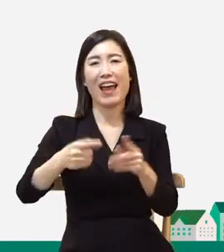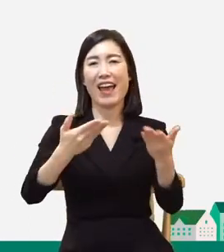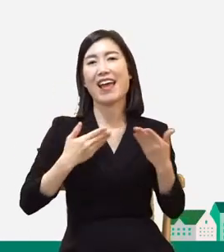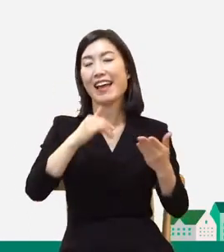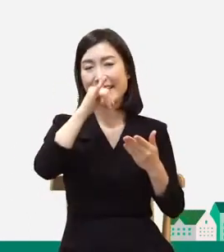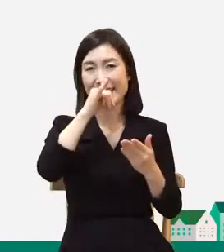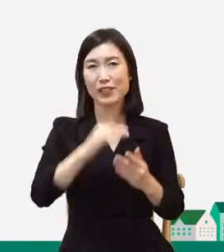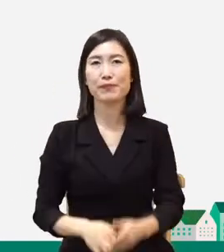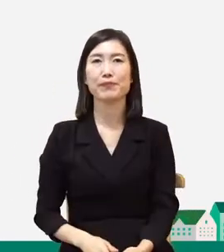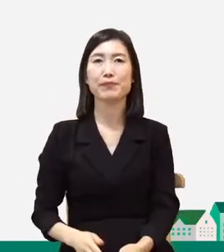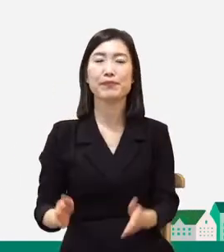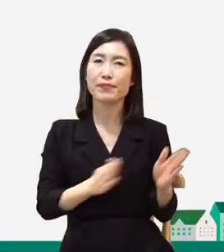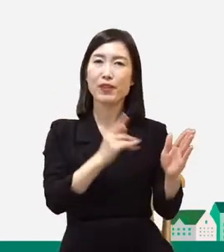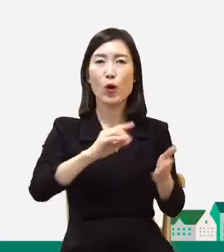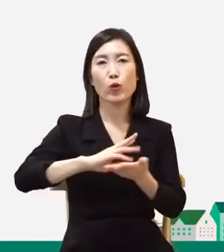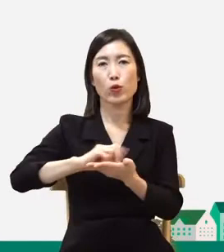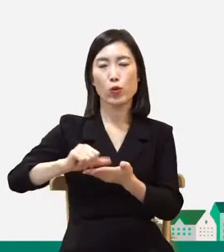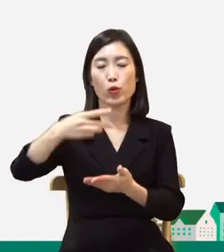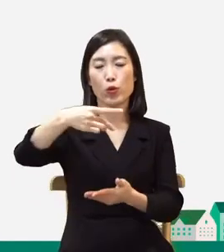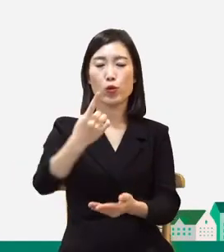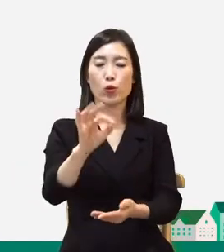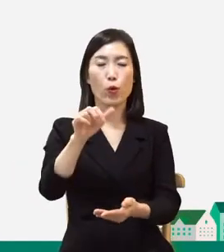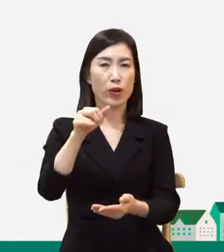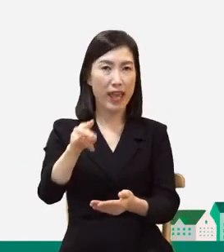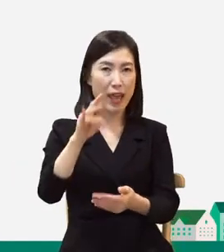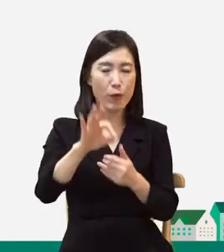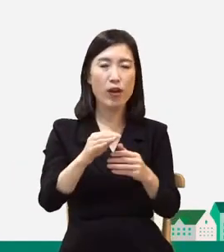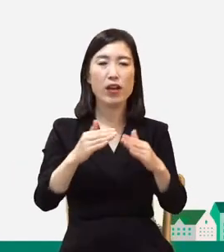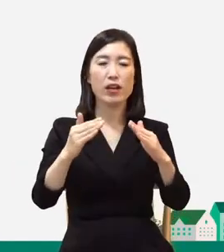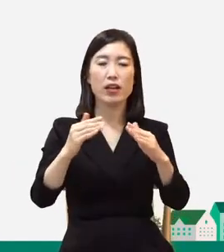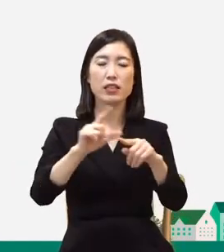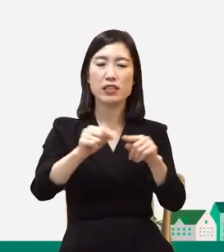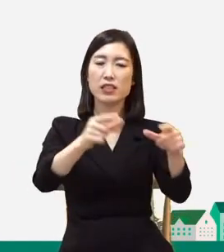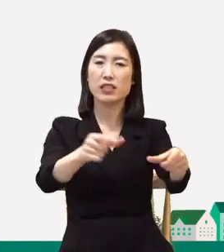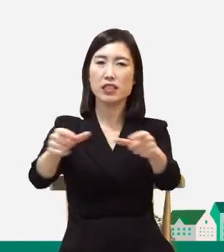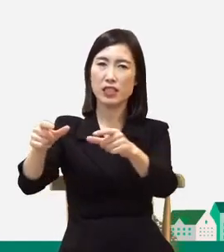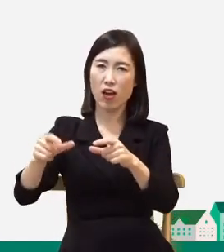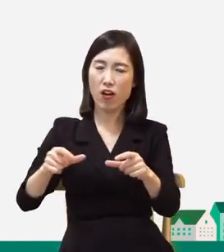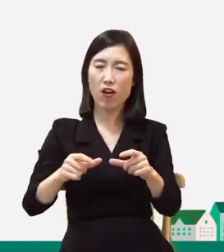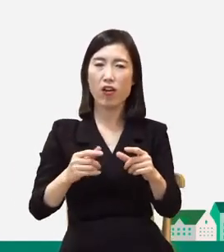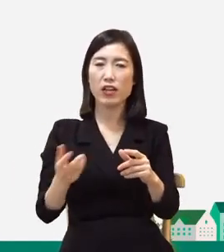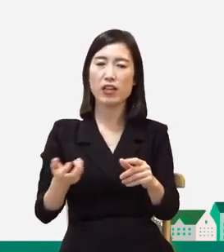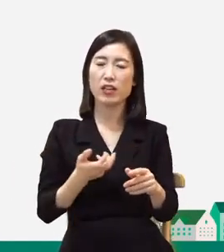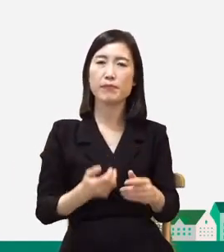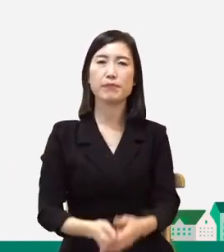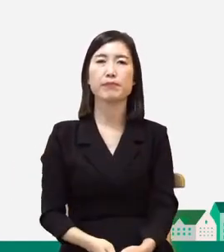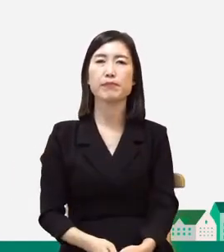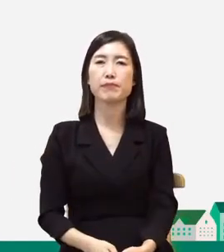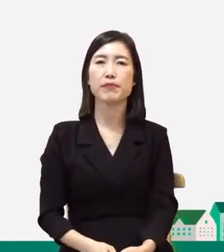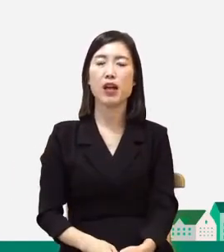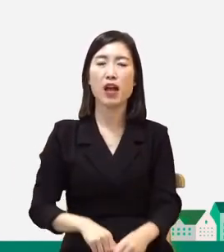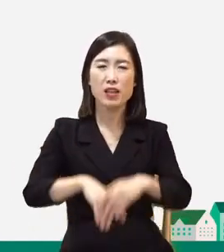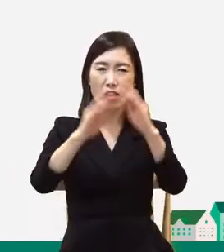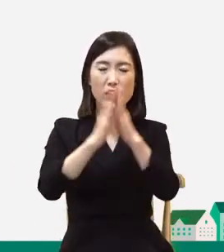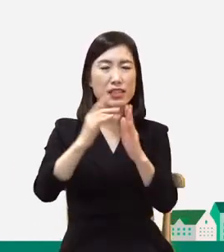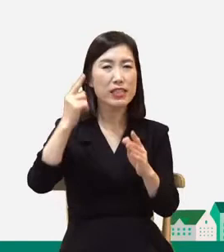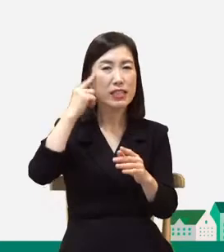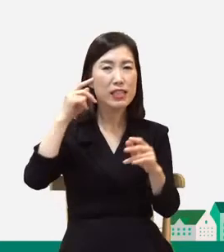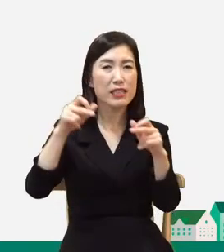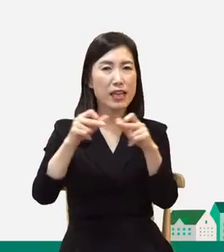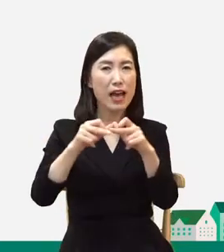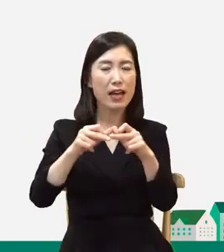다음은 통계로 나타난 객관적인 효과성 중에 지역사회 거주 유지율입니다. 전체 정신장애인의 입원